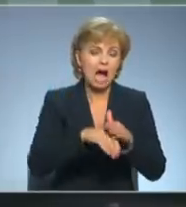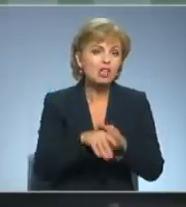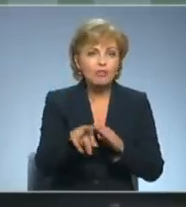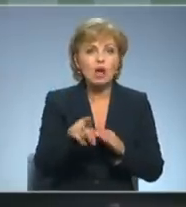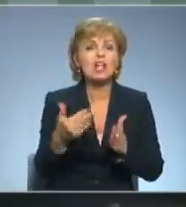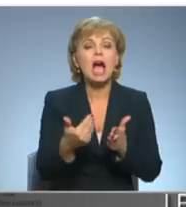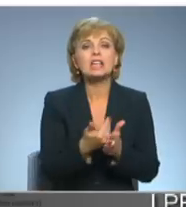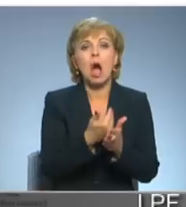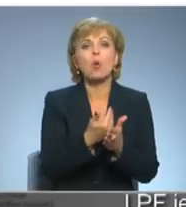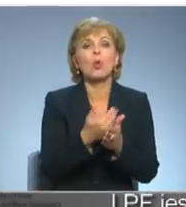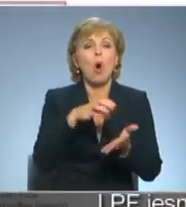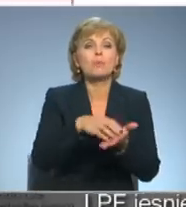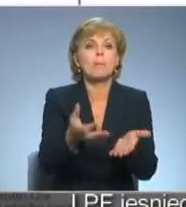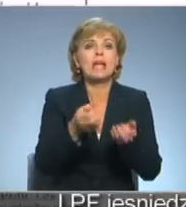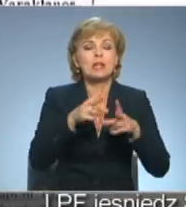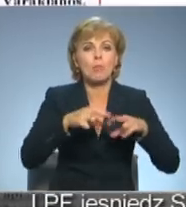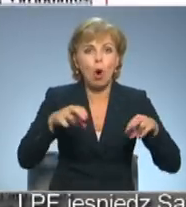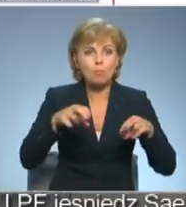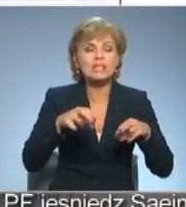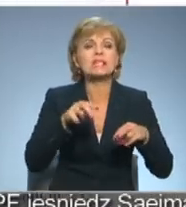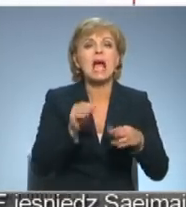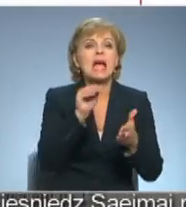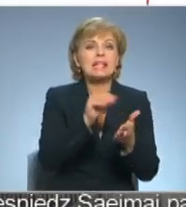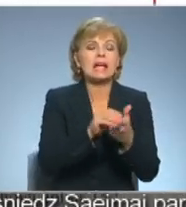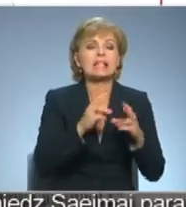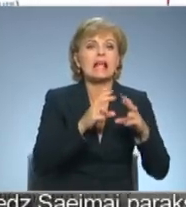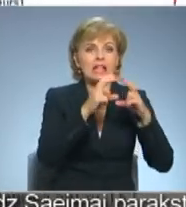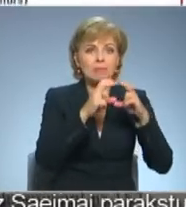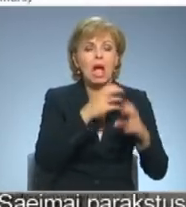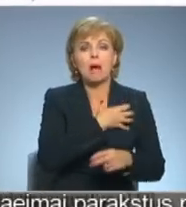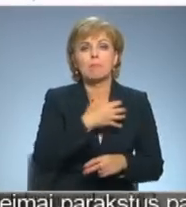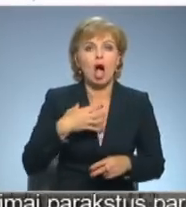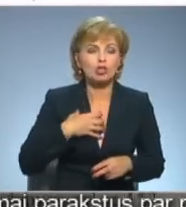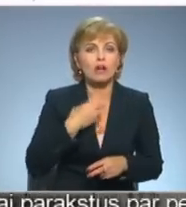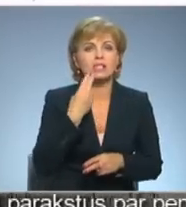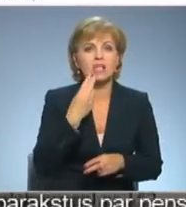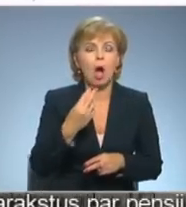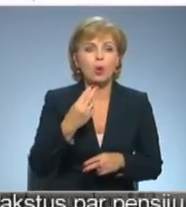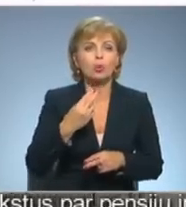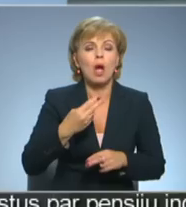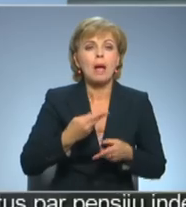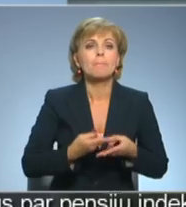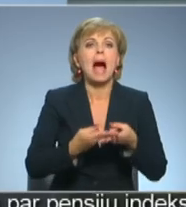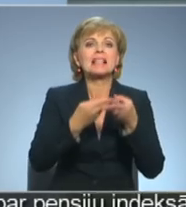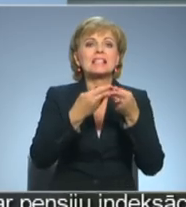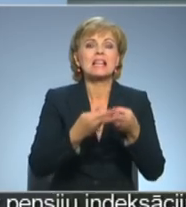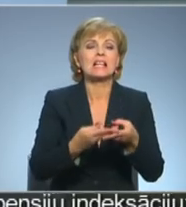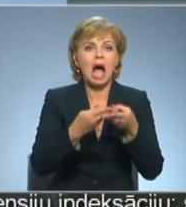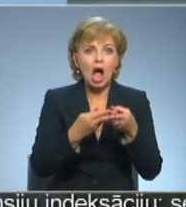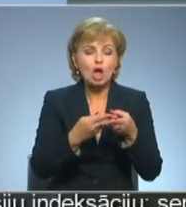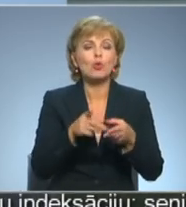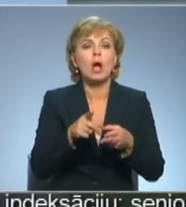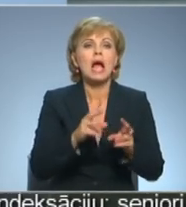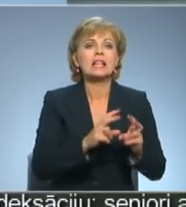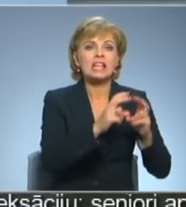jauno objektu pieņēma, tas papīros ierakstīts kā lifts. Tagad pašvaldība to sauc par vertikālo pacēlāju. Lai gan pacēlājam